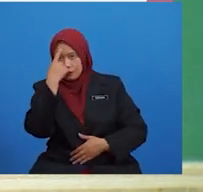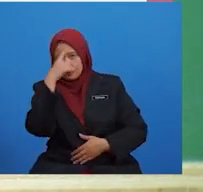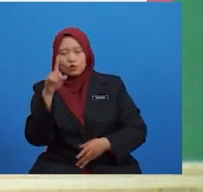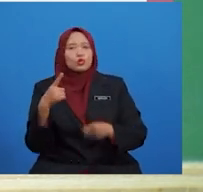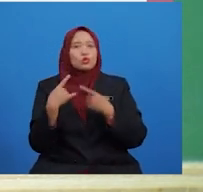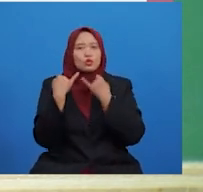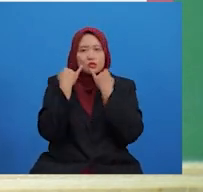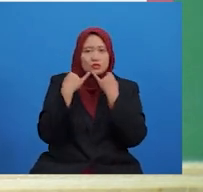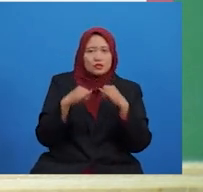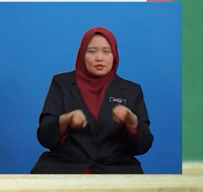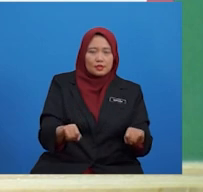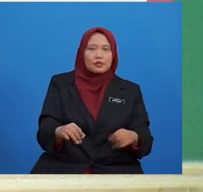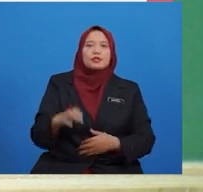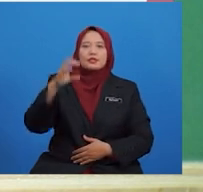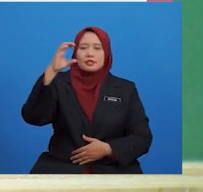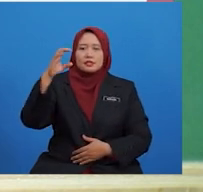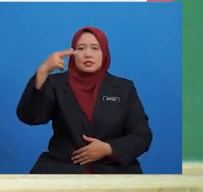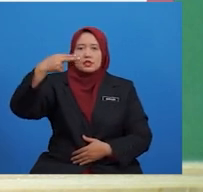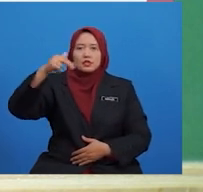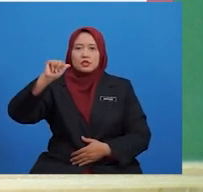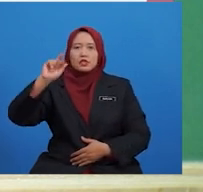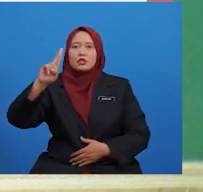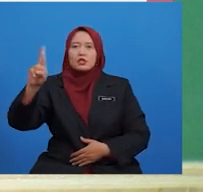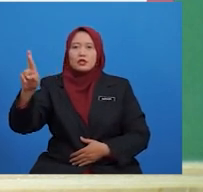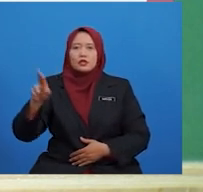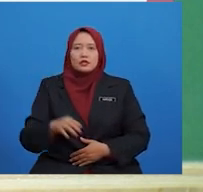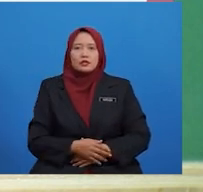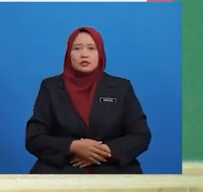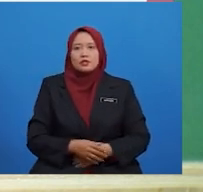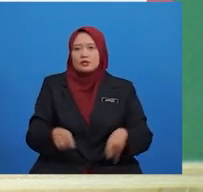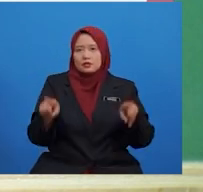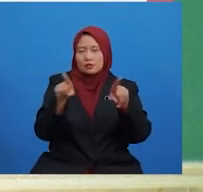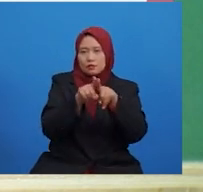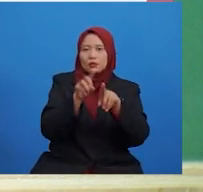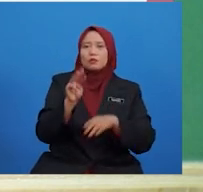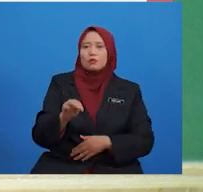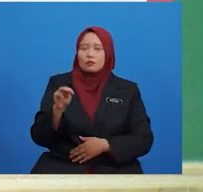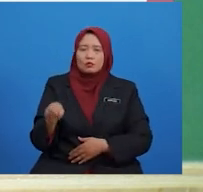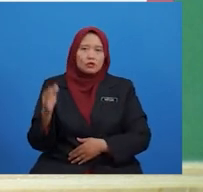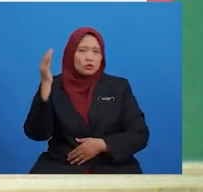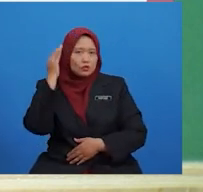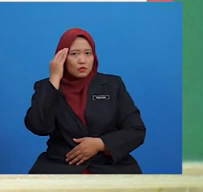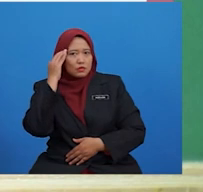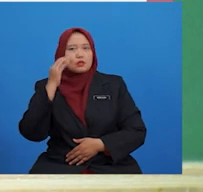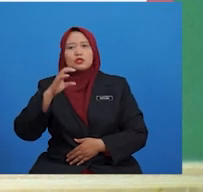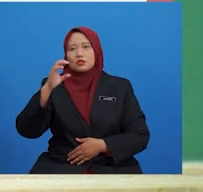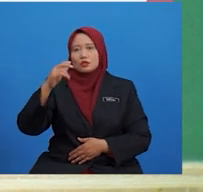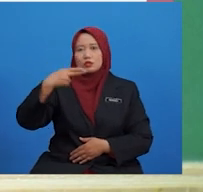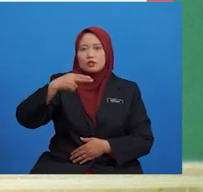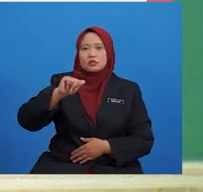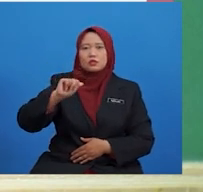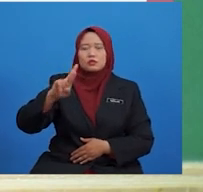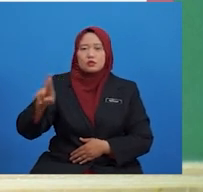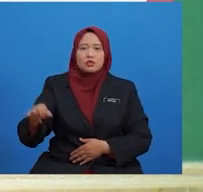data char. Seperti yang murid-murid ketahui, char merupakan jenis data